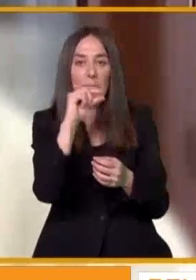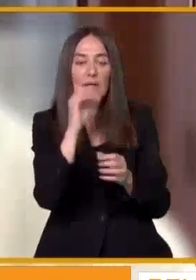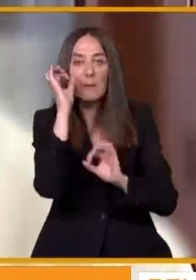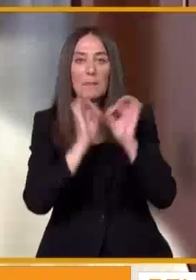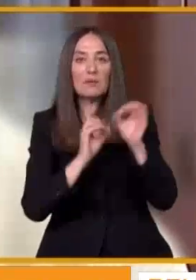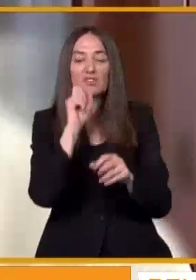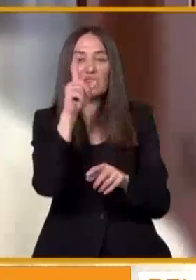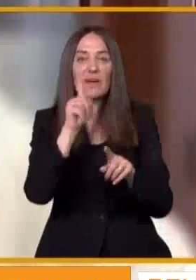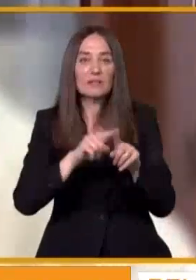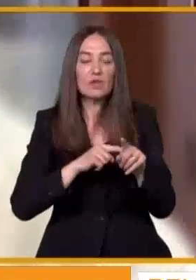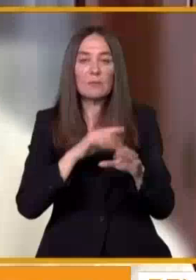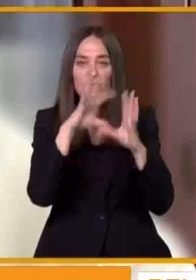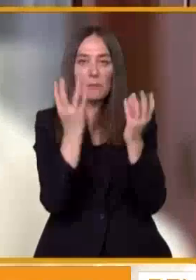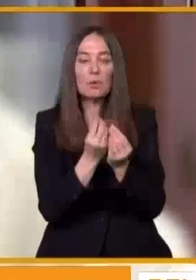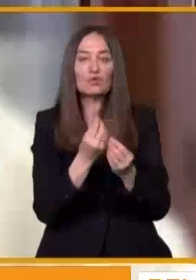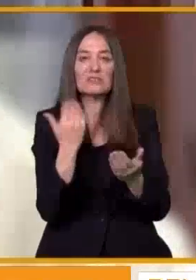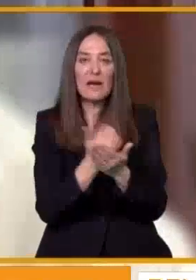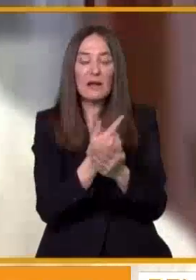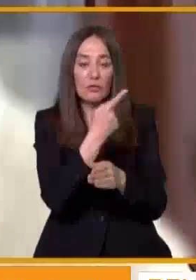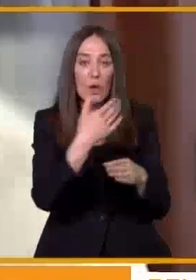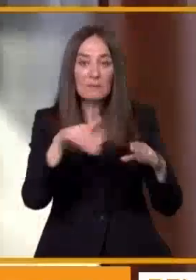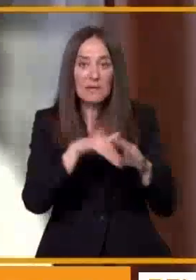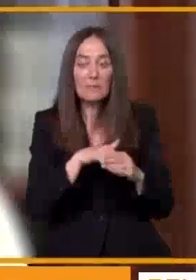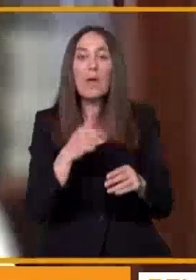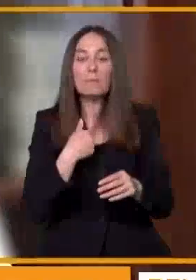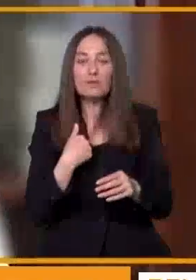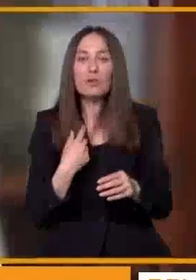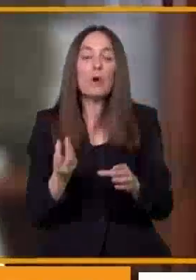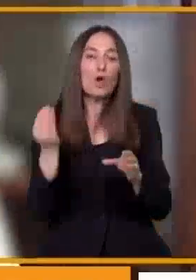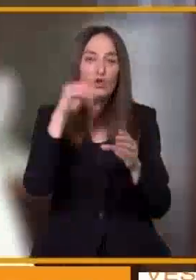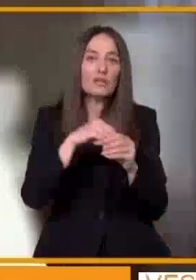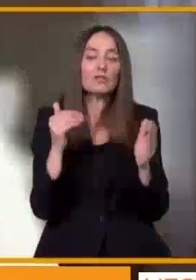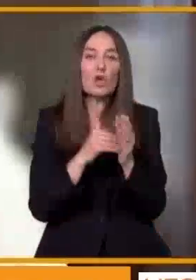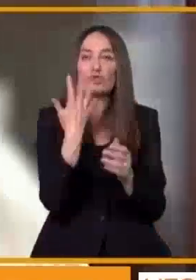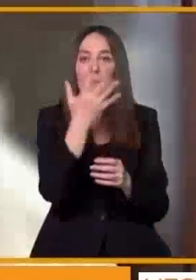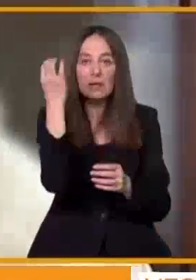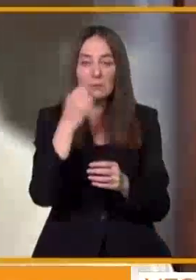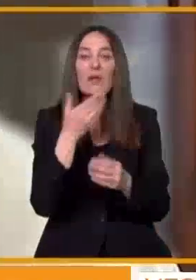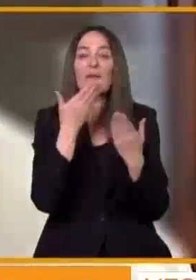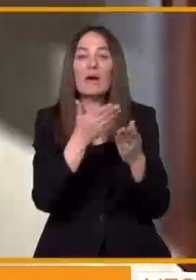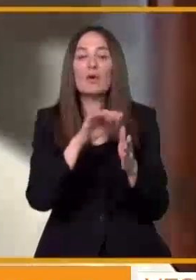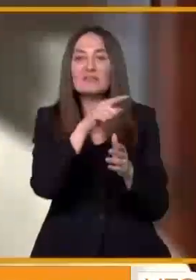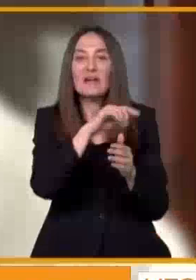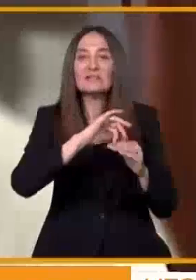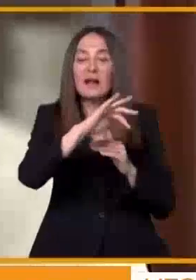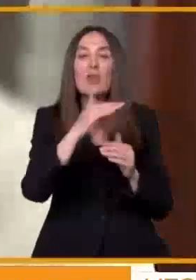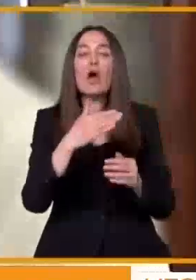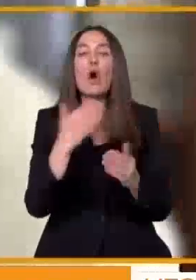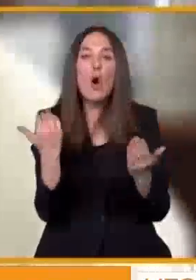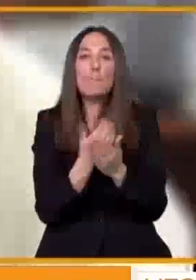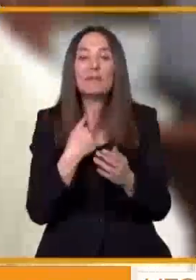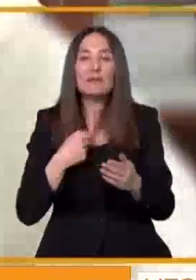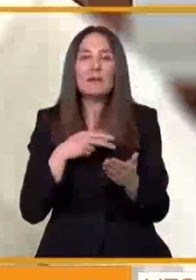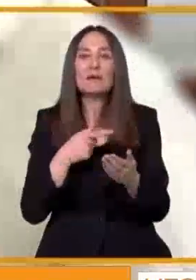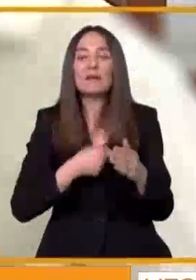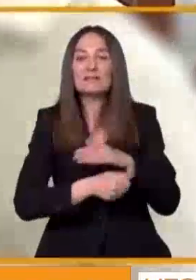prosečne 12-mesečne bruto zarade. Tom zaposlenom mi ćemo dodati još 50%, tako da sa te strane opet izlazimo u susret